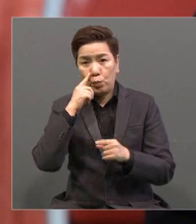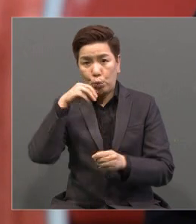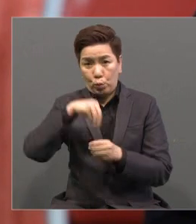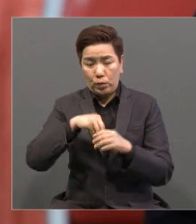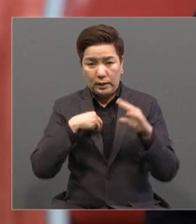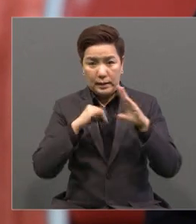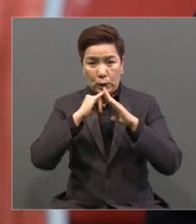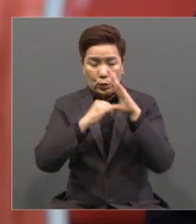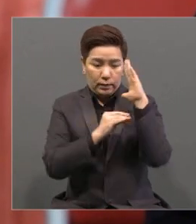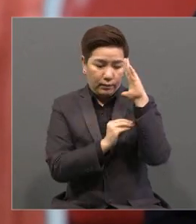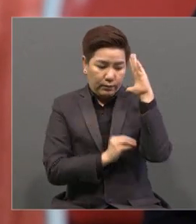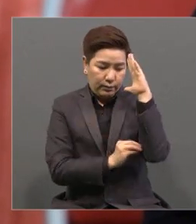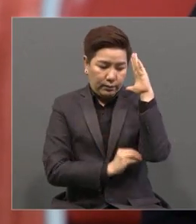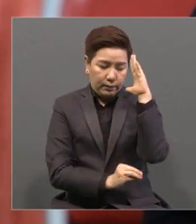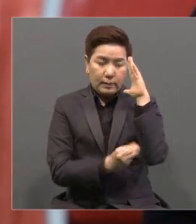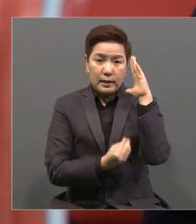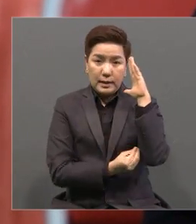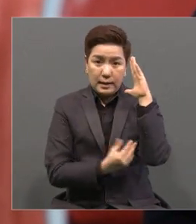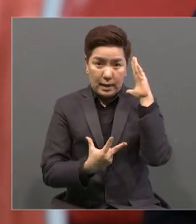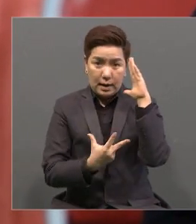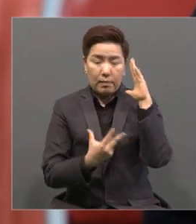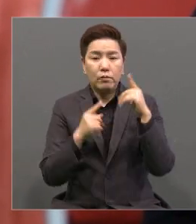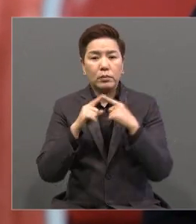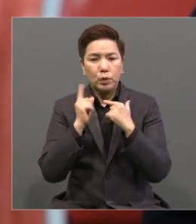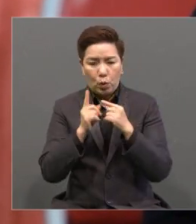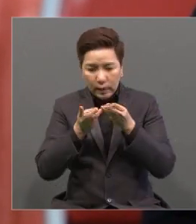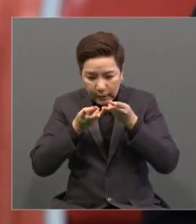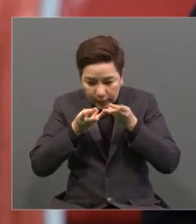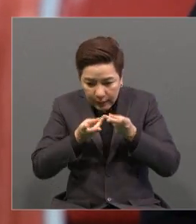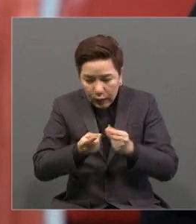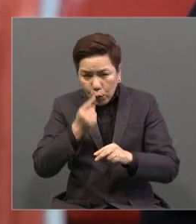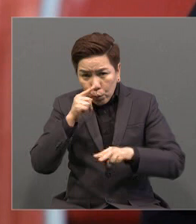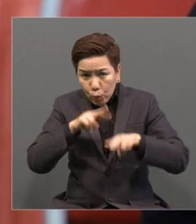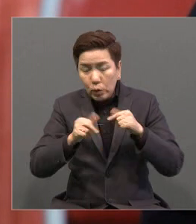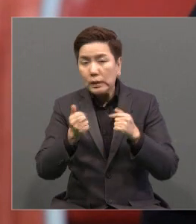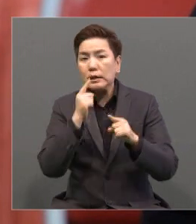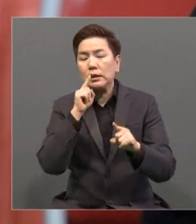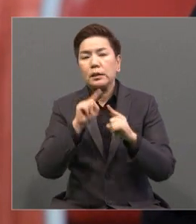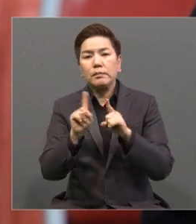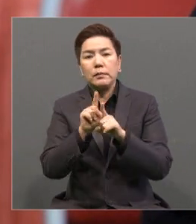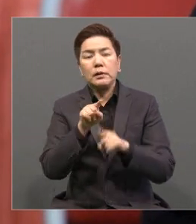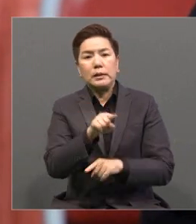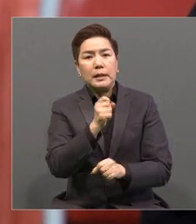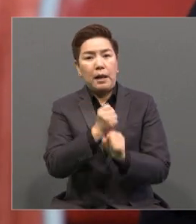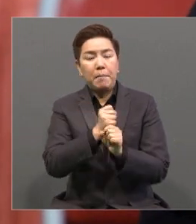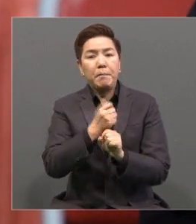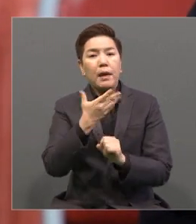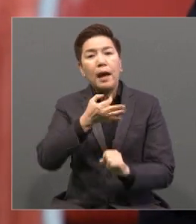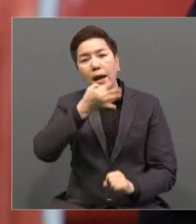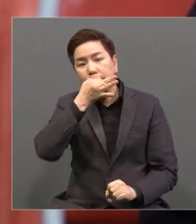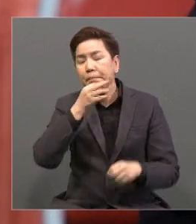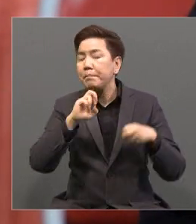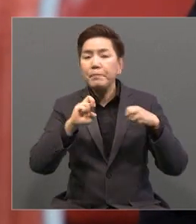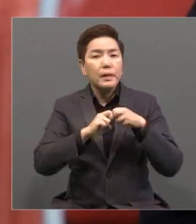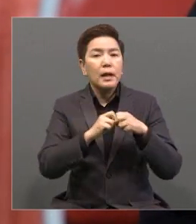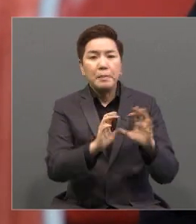3จังหวัดชายแดนภาคใต้เราจะต้องละเอียดอ่อนในบางเรื่องเช่นคุณไปประกอบอาชีพไม่มีปัญห